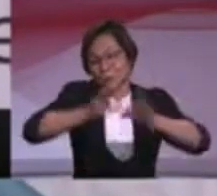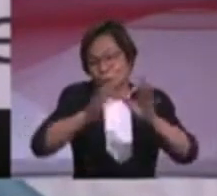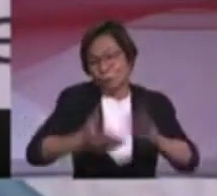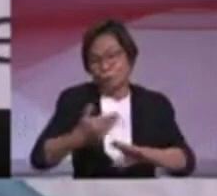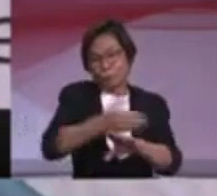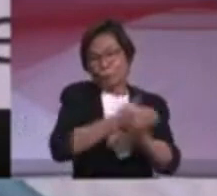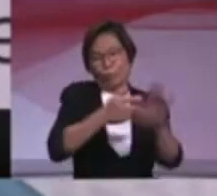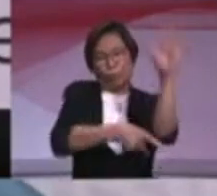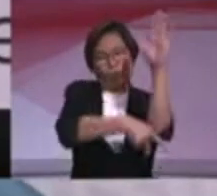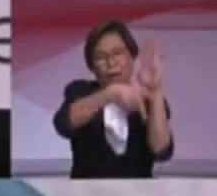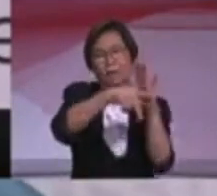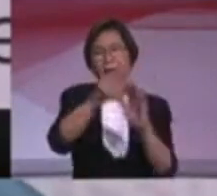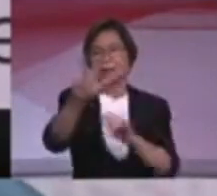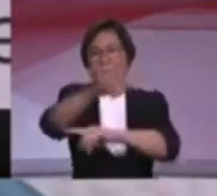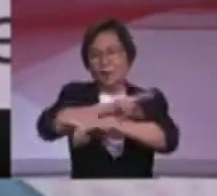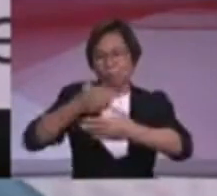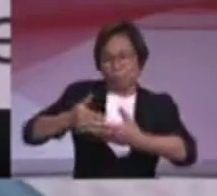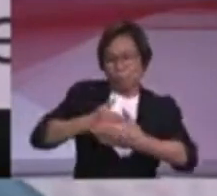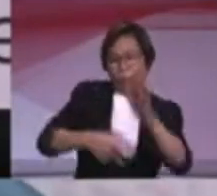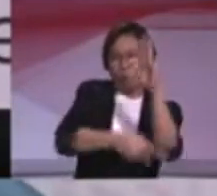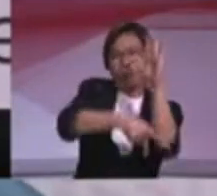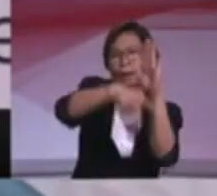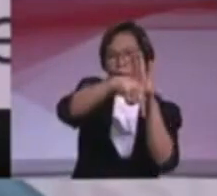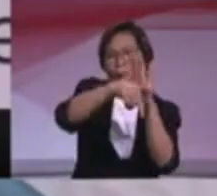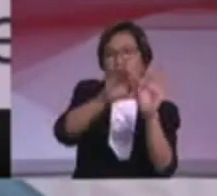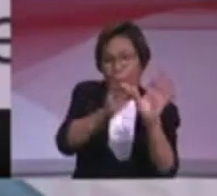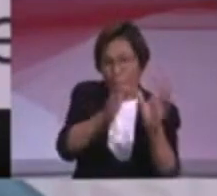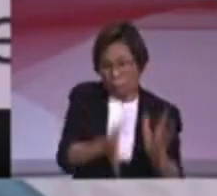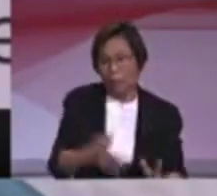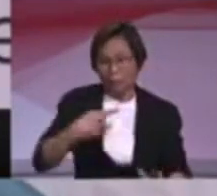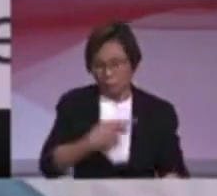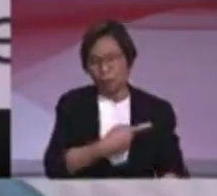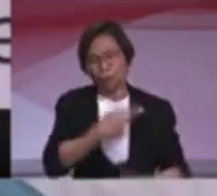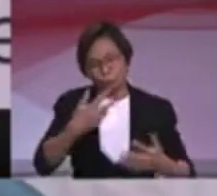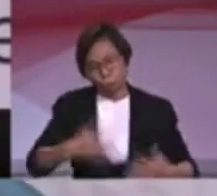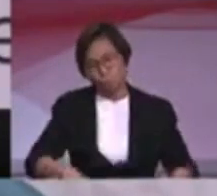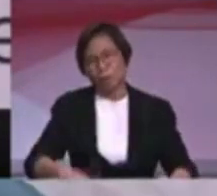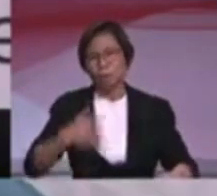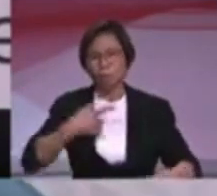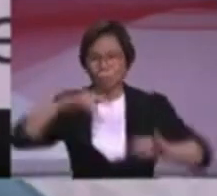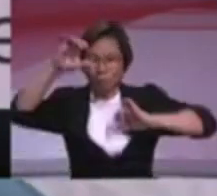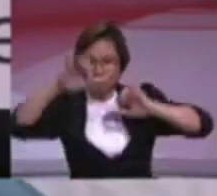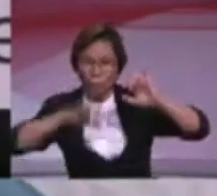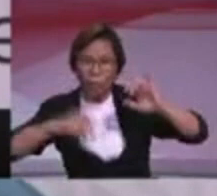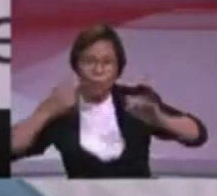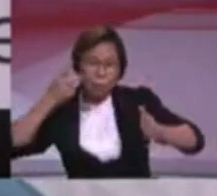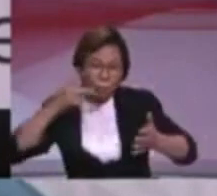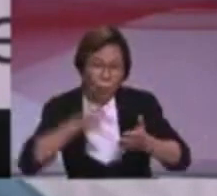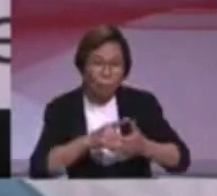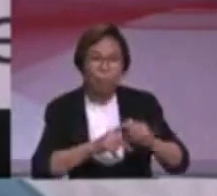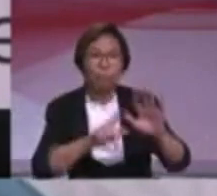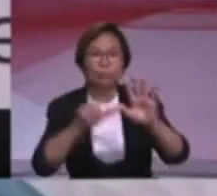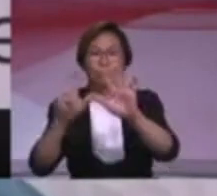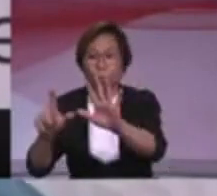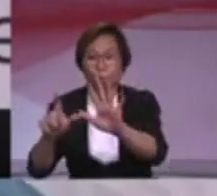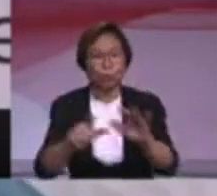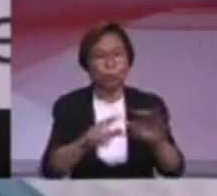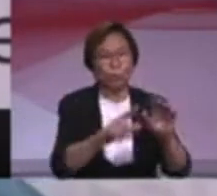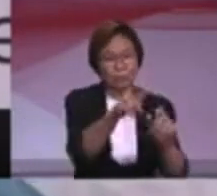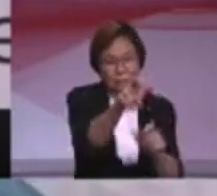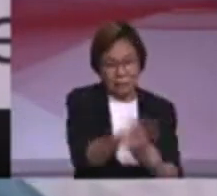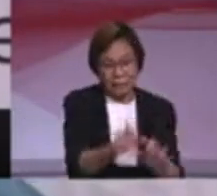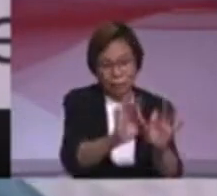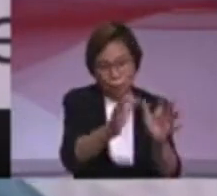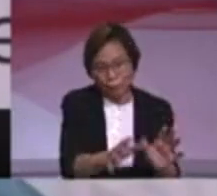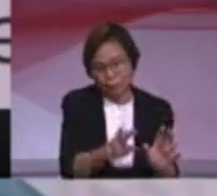sidang parlimen, iaitu 3 hari sebelum sidang parlimen, dan kita juga telah mengenal pasti 7 kontak rapat dan sekarang ini